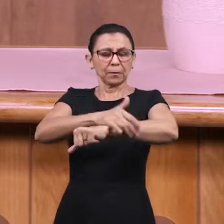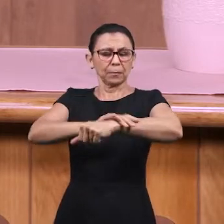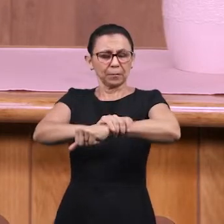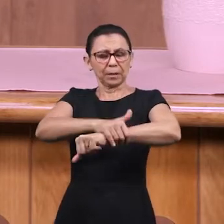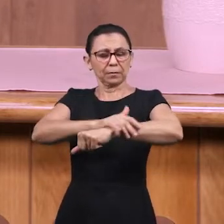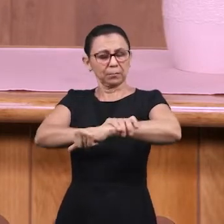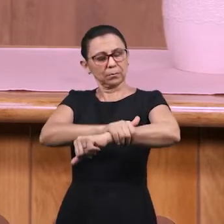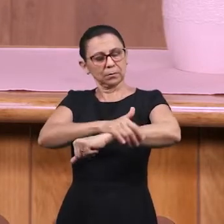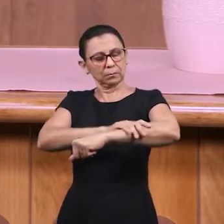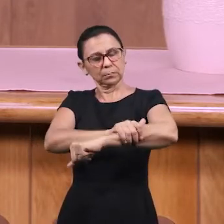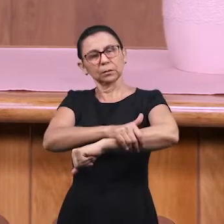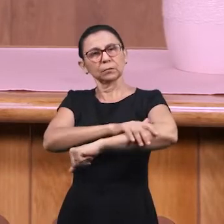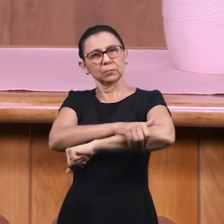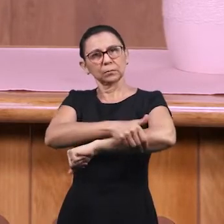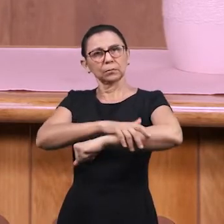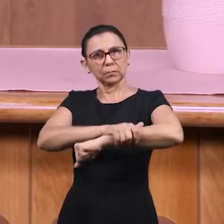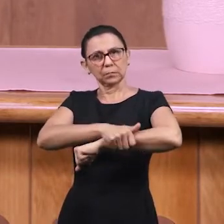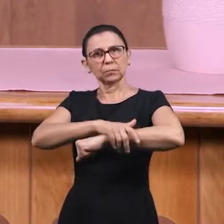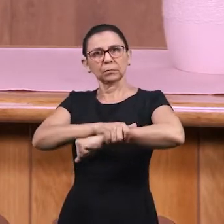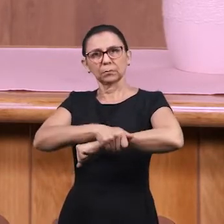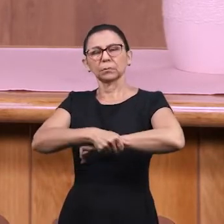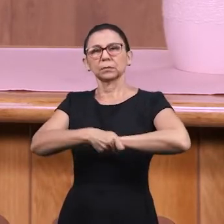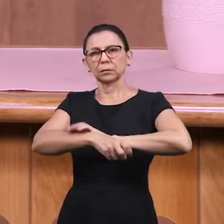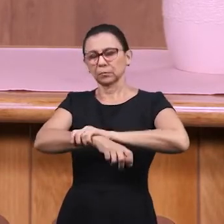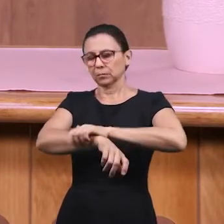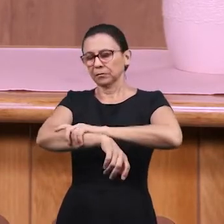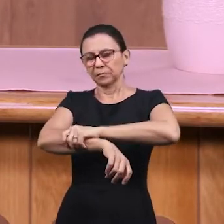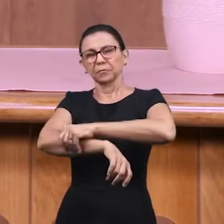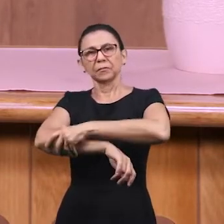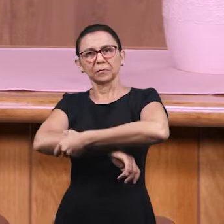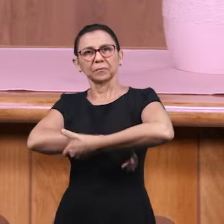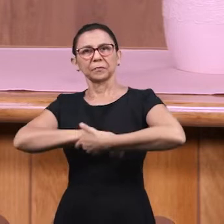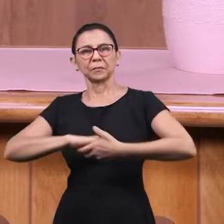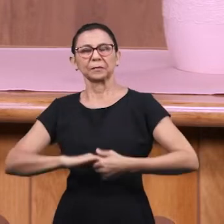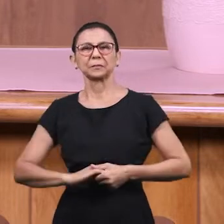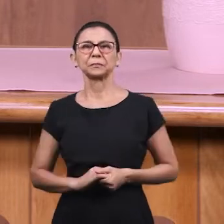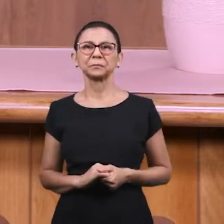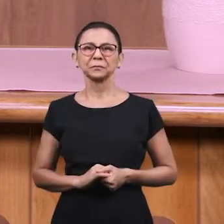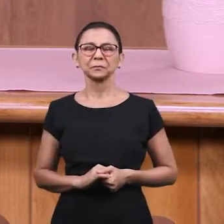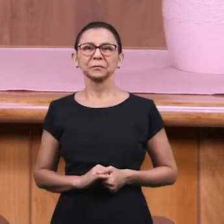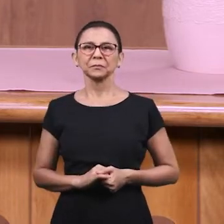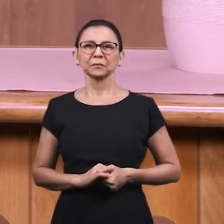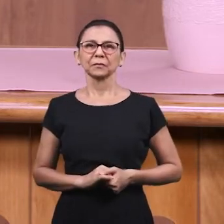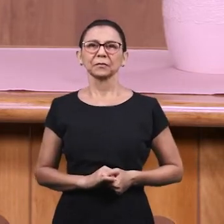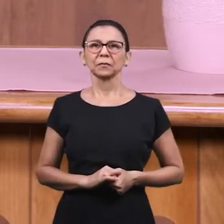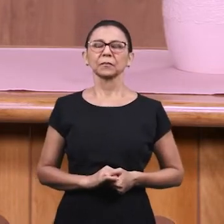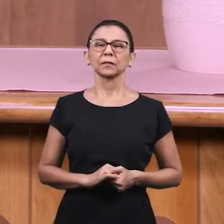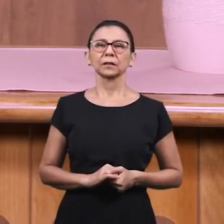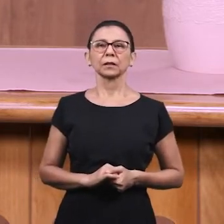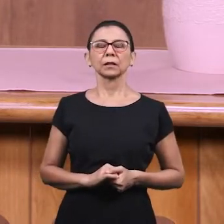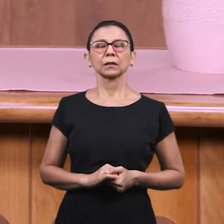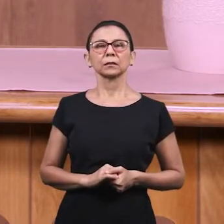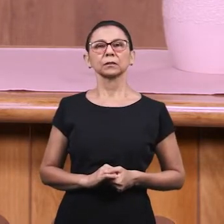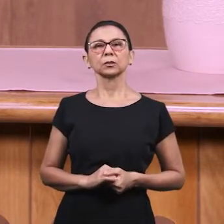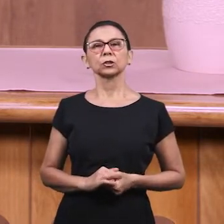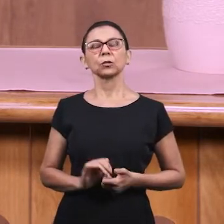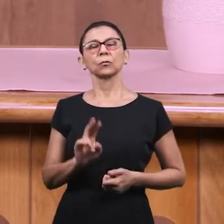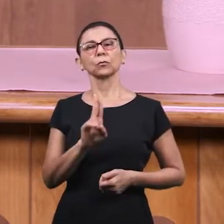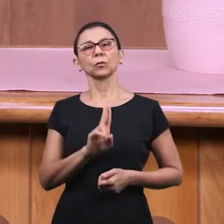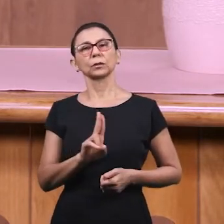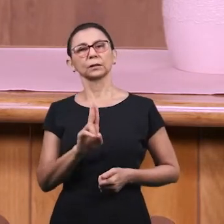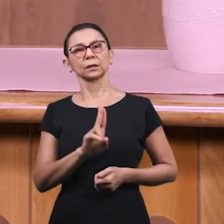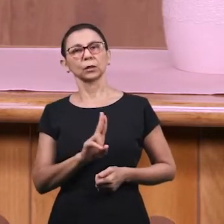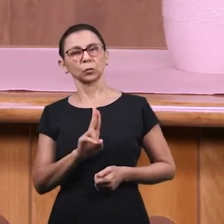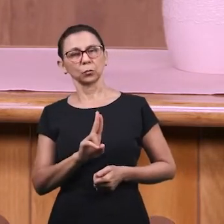это средство, которое содержит активную субстанцию, антибиотик. Итак, вот сам крем,